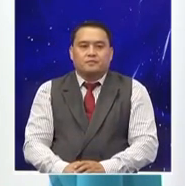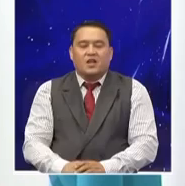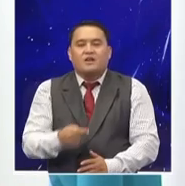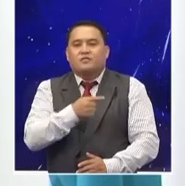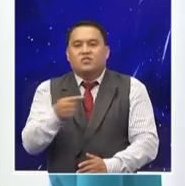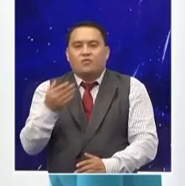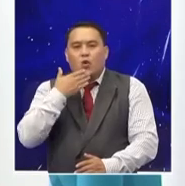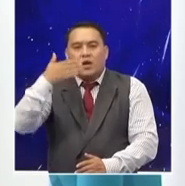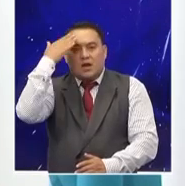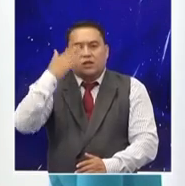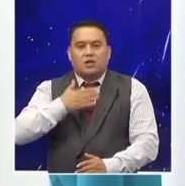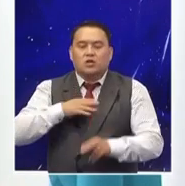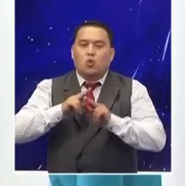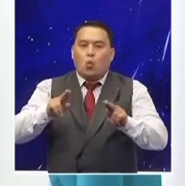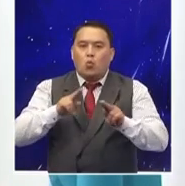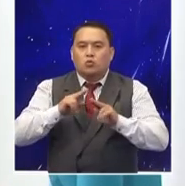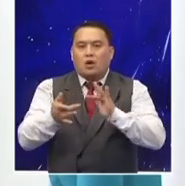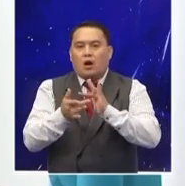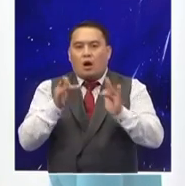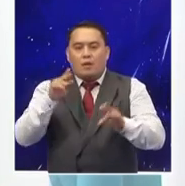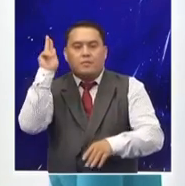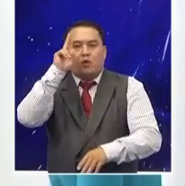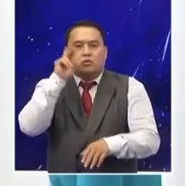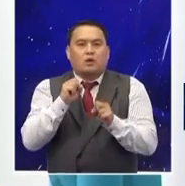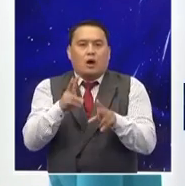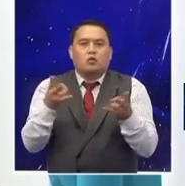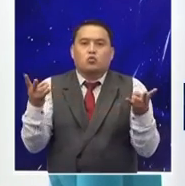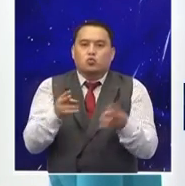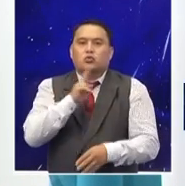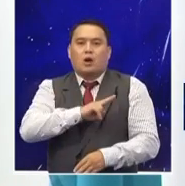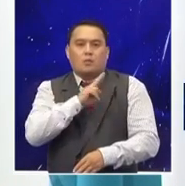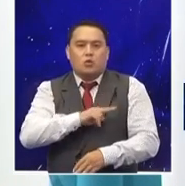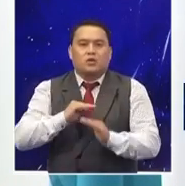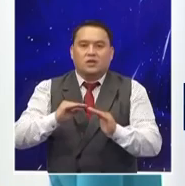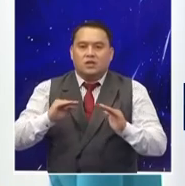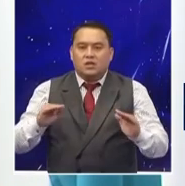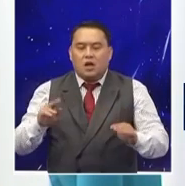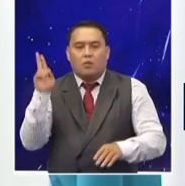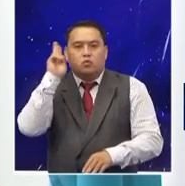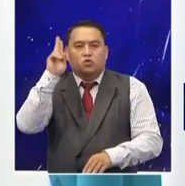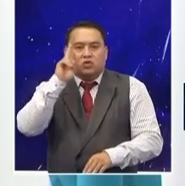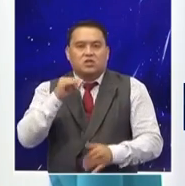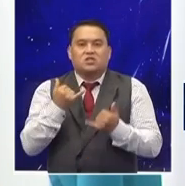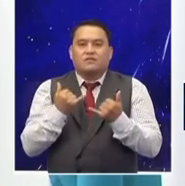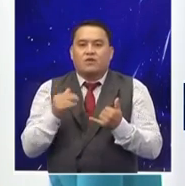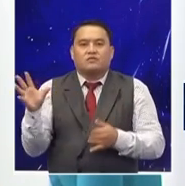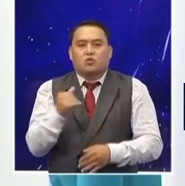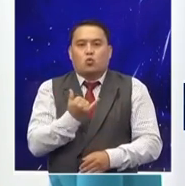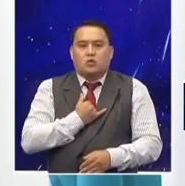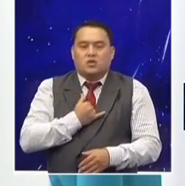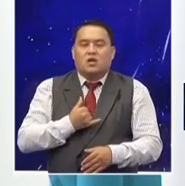в течение всего лета наши учителя проходили онлайн курсы по тому как нужно работать с детьми во время дистанционного обучения сейчас они все у нас